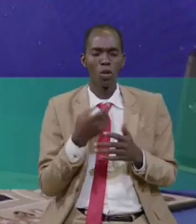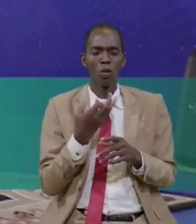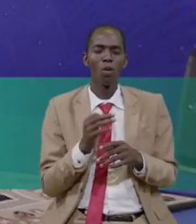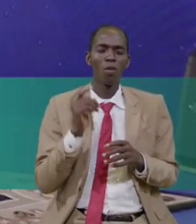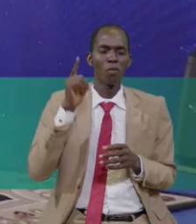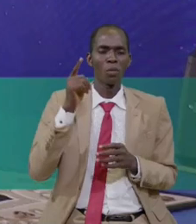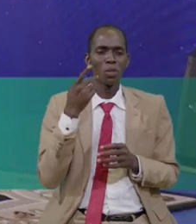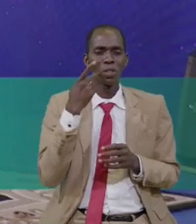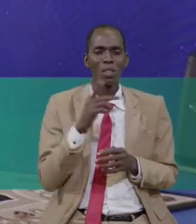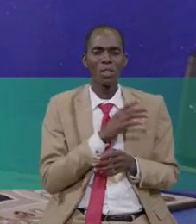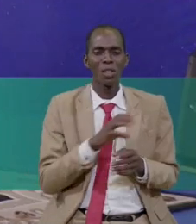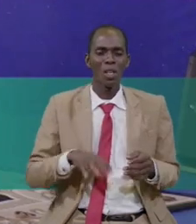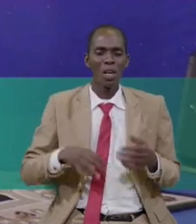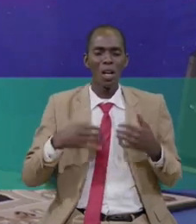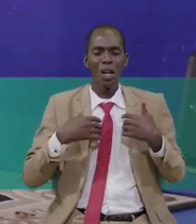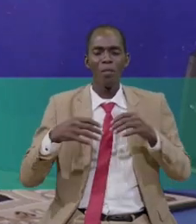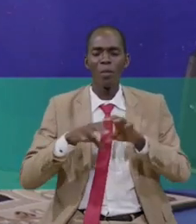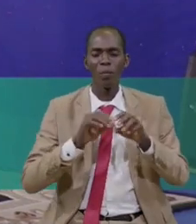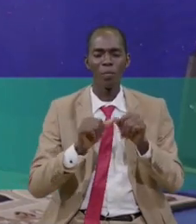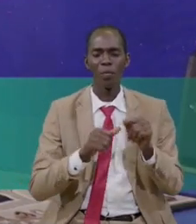être venu trop tard, après que Christ ait tout fait.